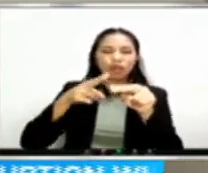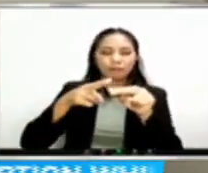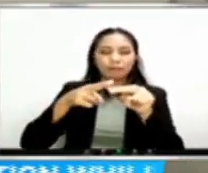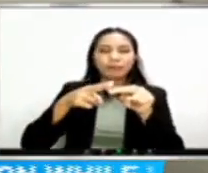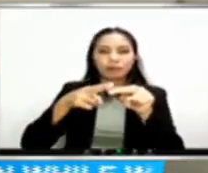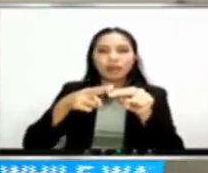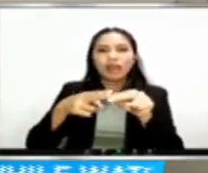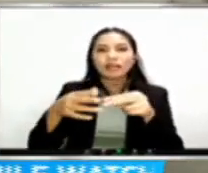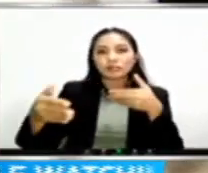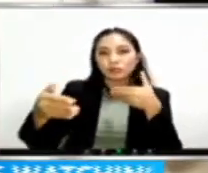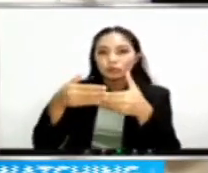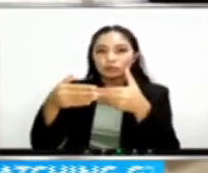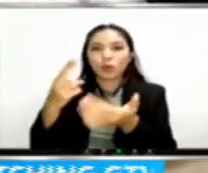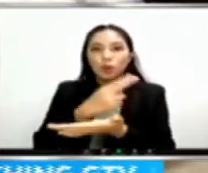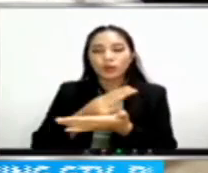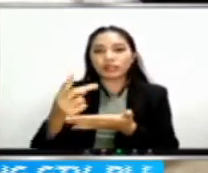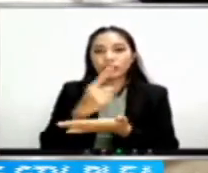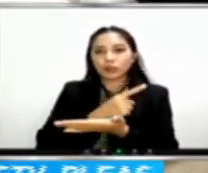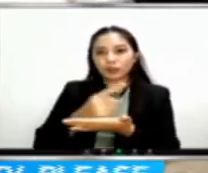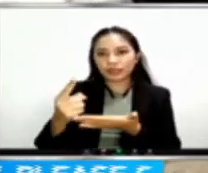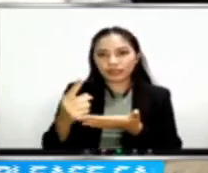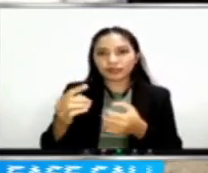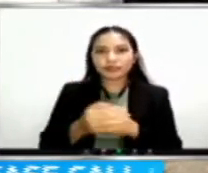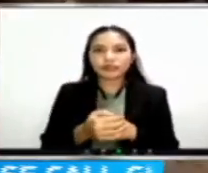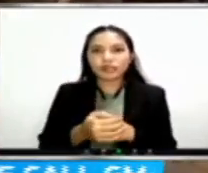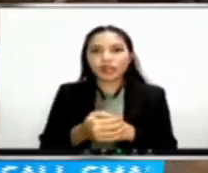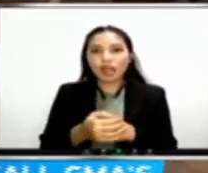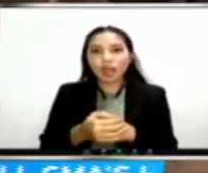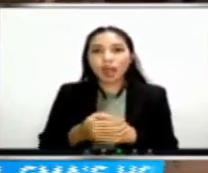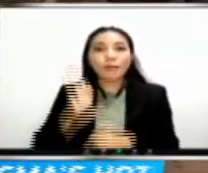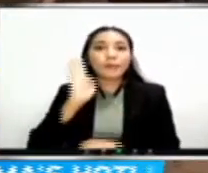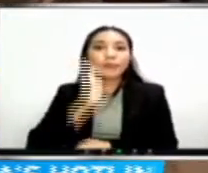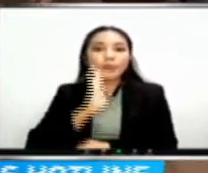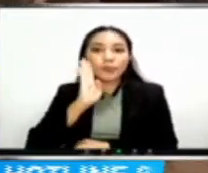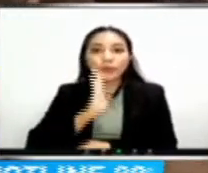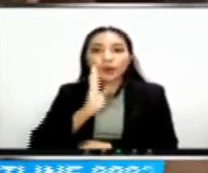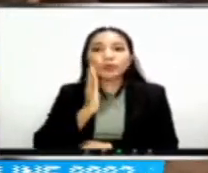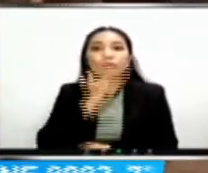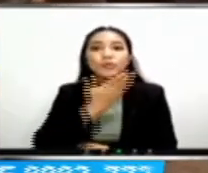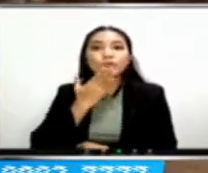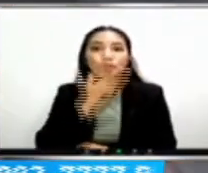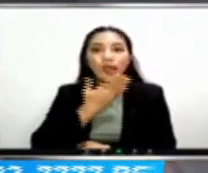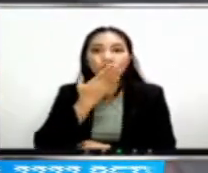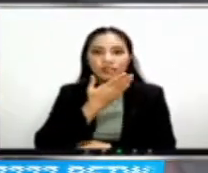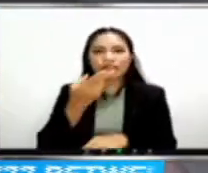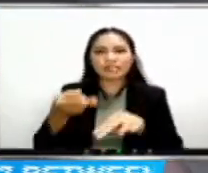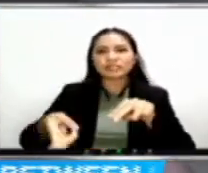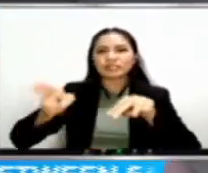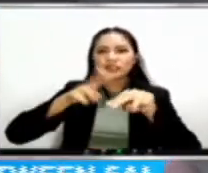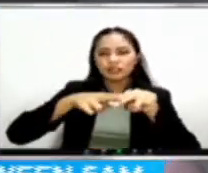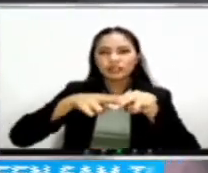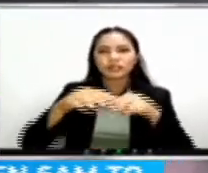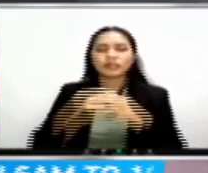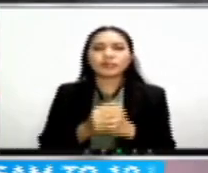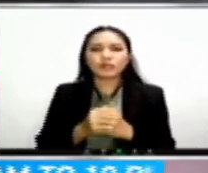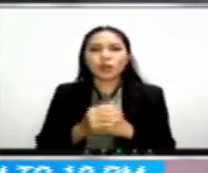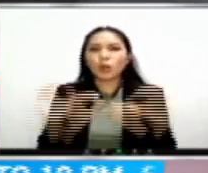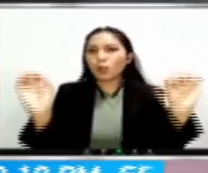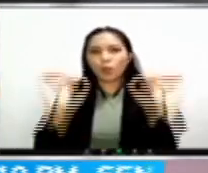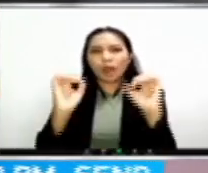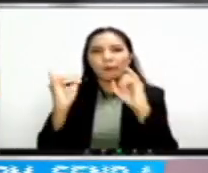washed sugar tumaas din ng 4 pesos kada kilo ngayong Marso. Mataas ang demand, mababa supply. Wala po tayong imported ngayon eh. Hindi